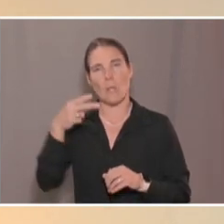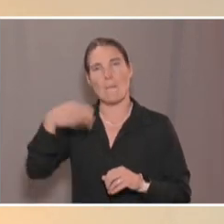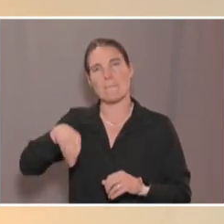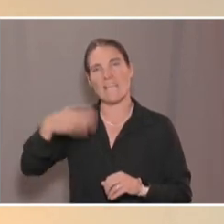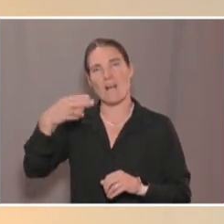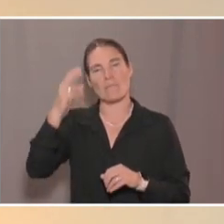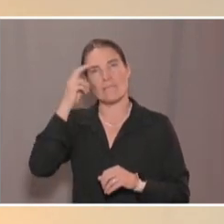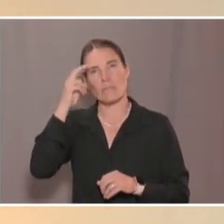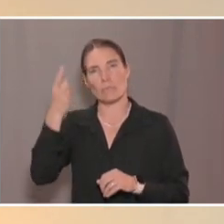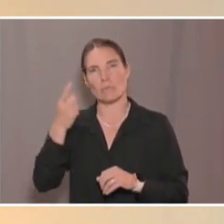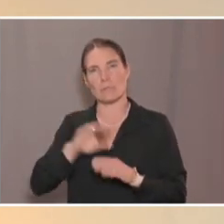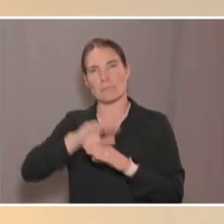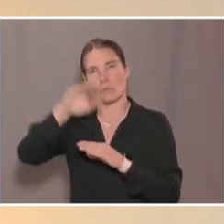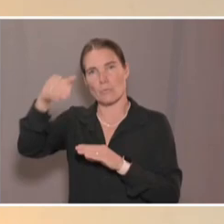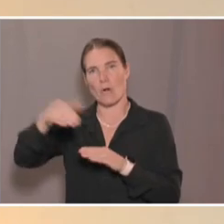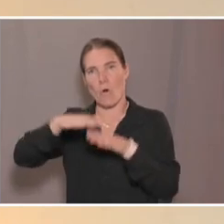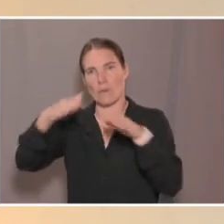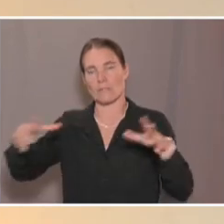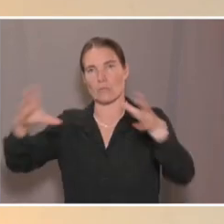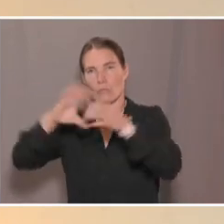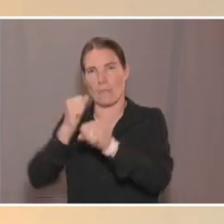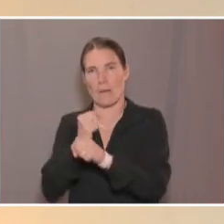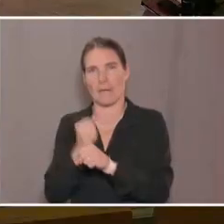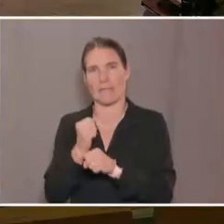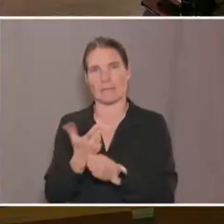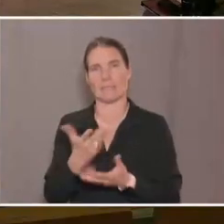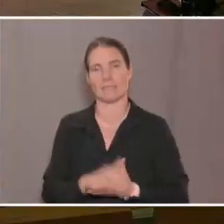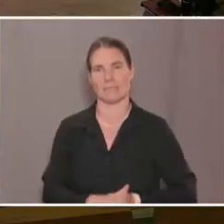Wenn das kein harmonischer Abschluss dieses anstrengenden Abschnittes ist.